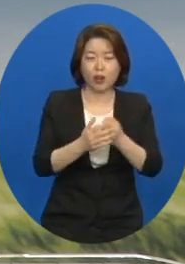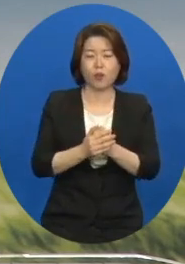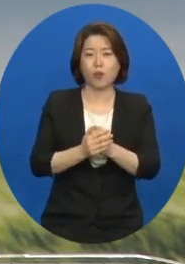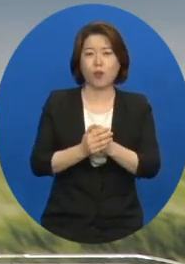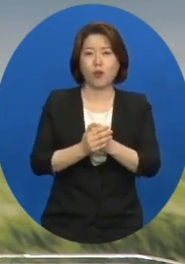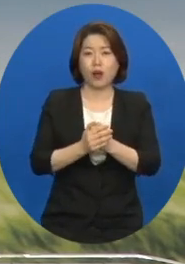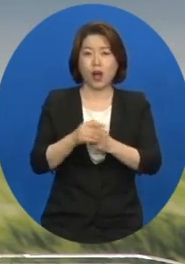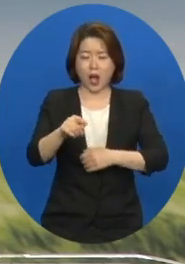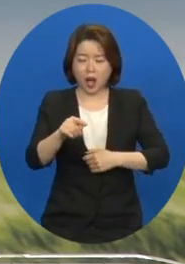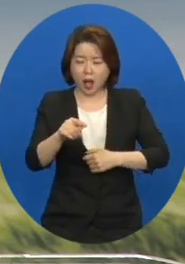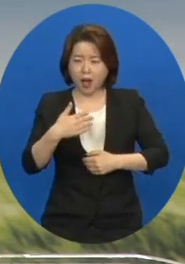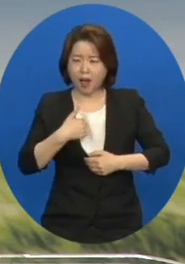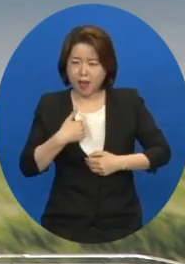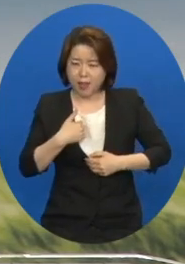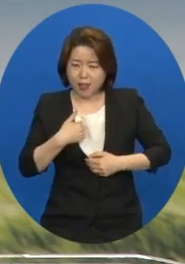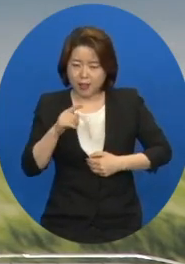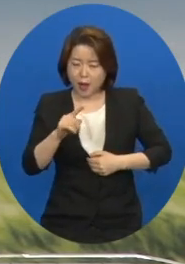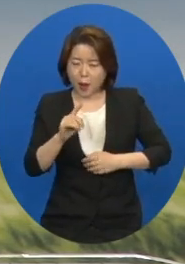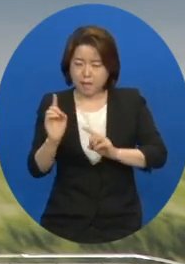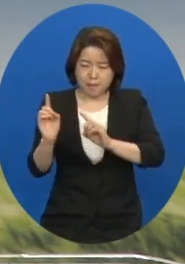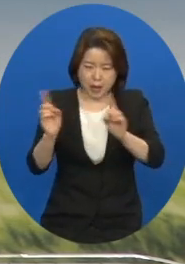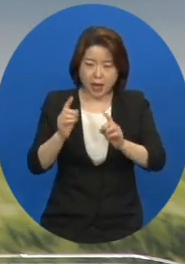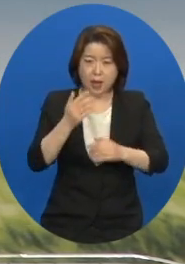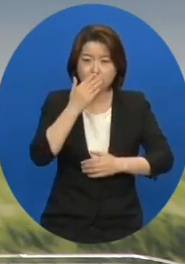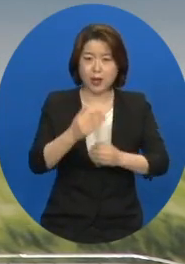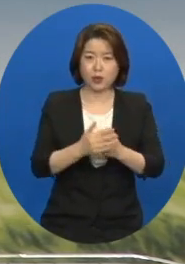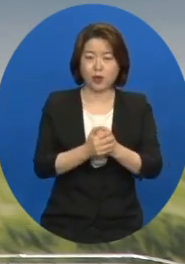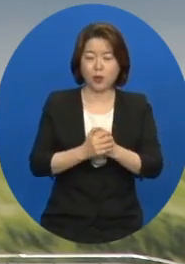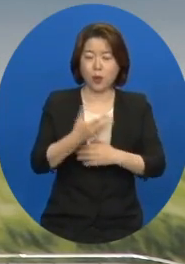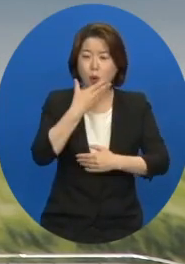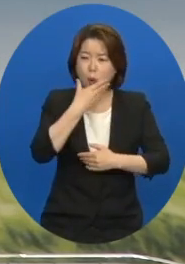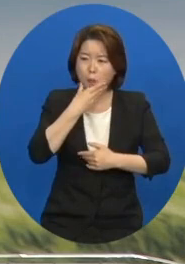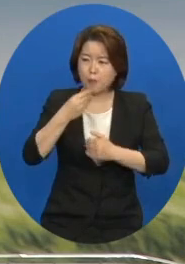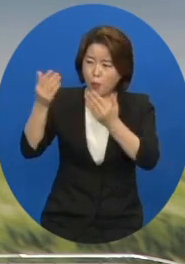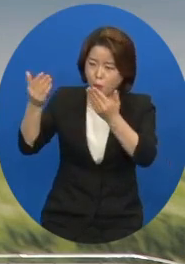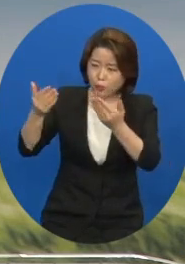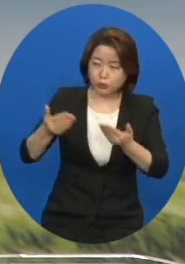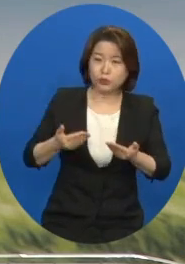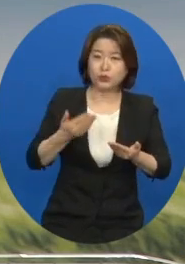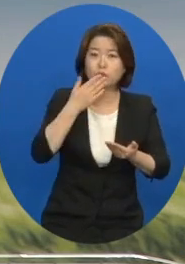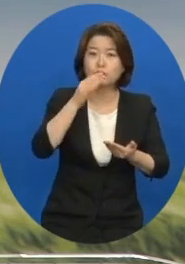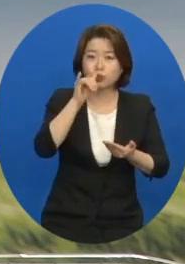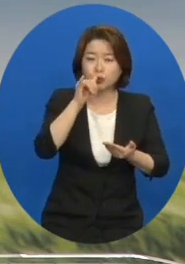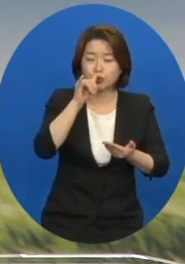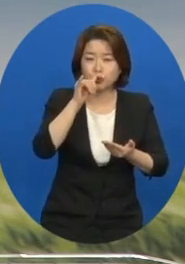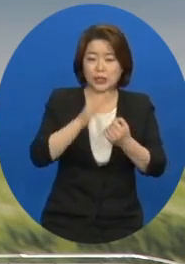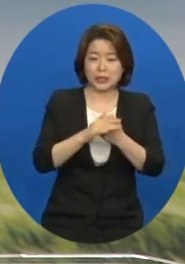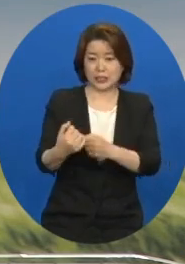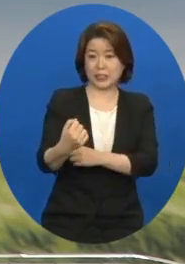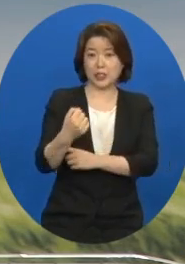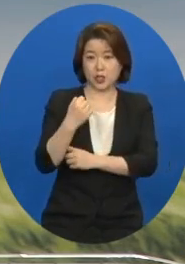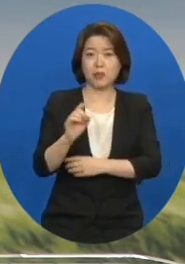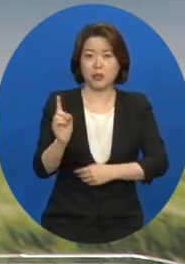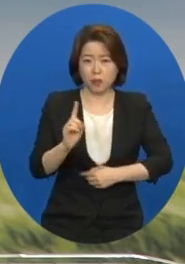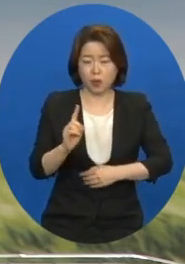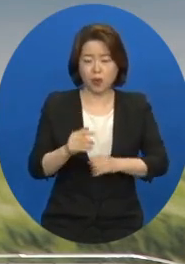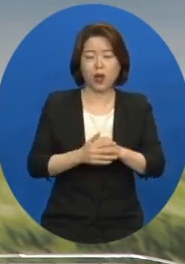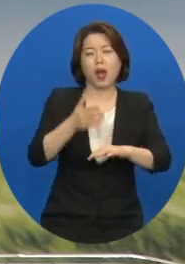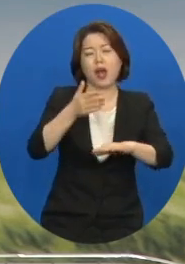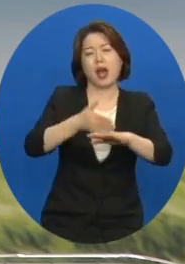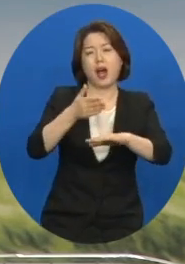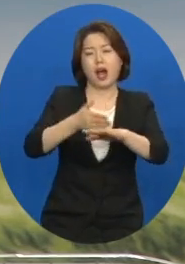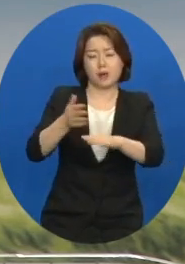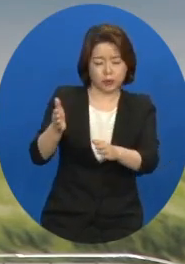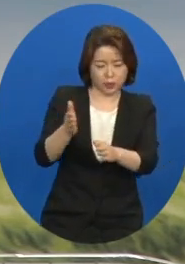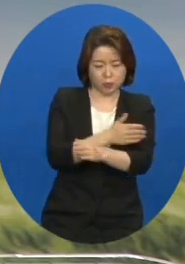제 길을 바로 찾고 그리고 하나님이 정말 복을 주실 수 있도록 살 수 있는 힘이 감사에서부터